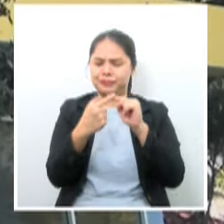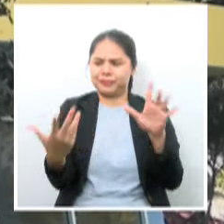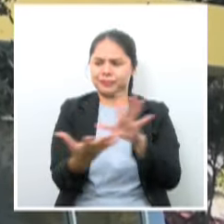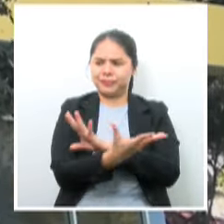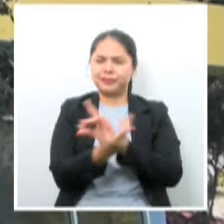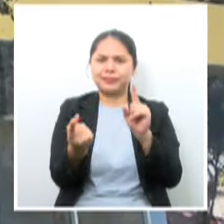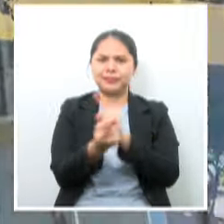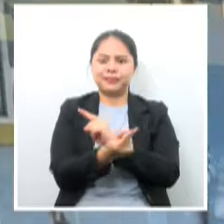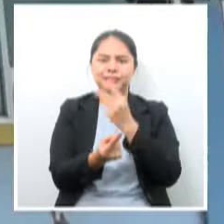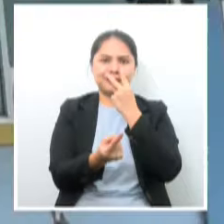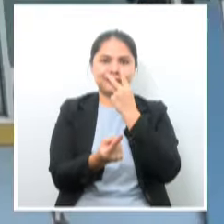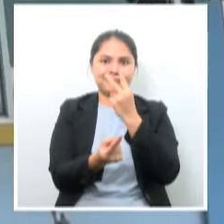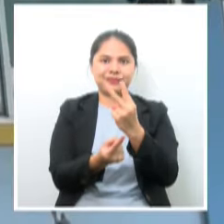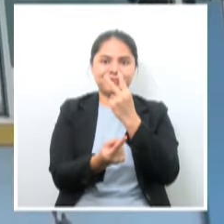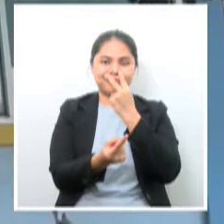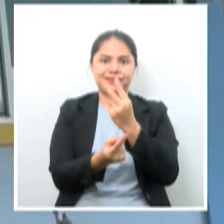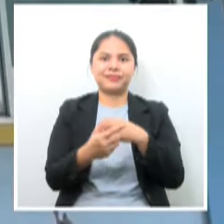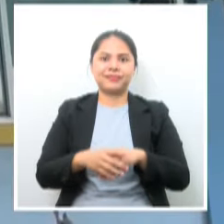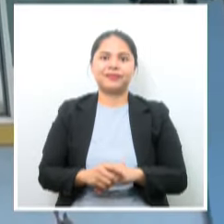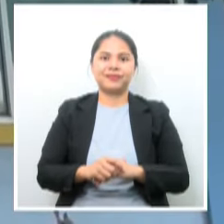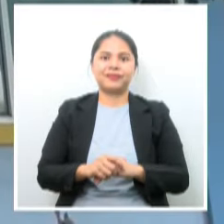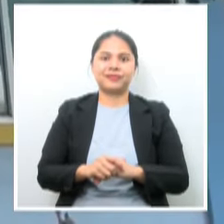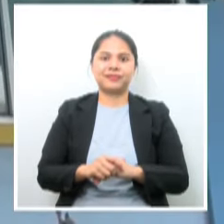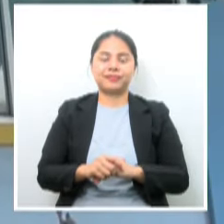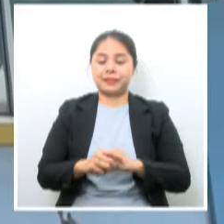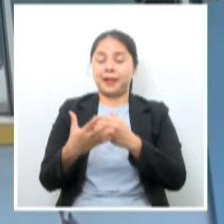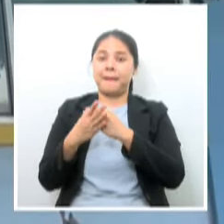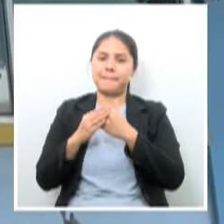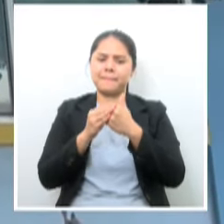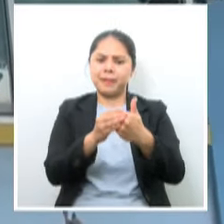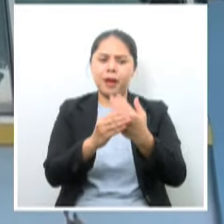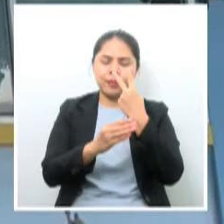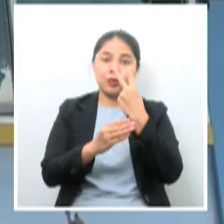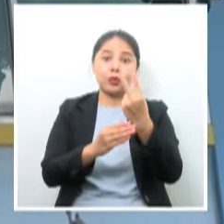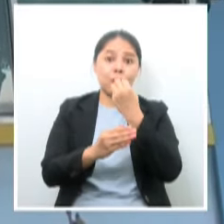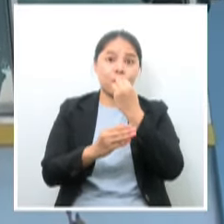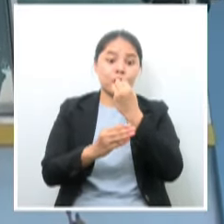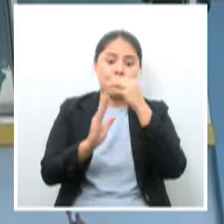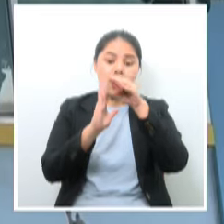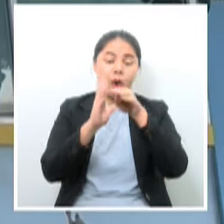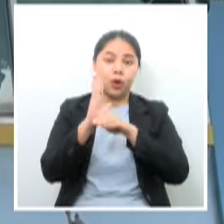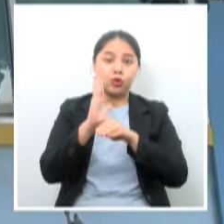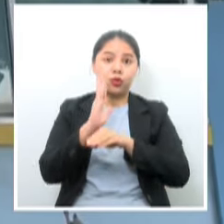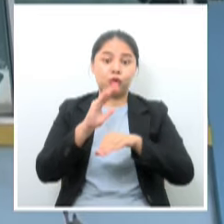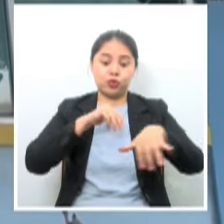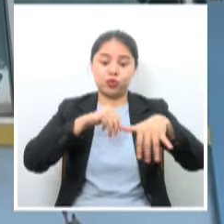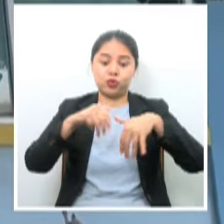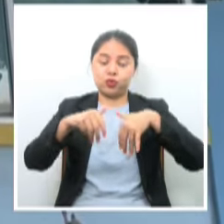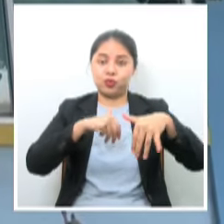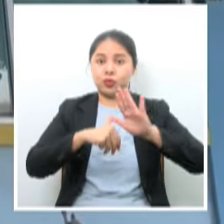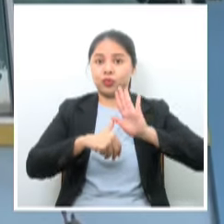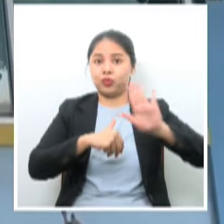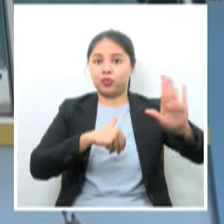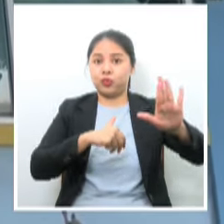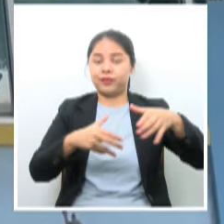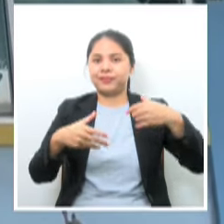ธรรมใดบ้างที่เป็นเอกลักษณ์ F2 Food จะพาไปชิมและเรียนรู้วิธีการทำอาหารของกลุ่มชาติพันธุ์ชาวไทยทรงด